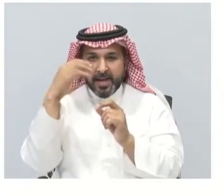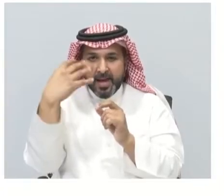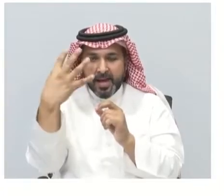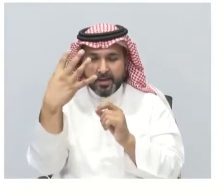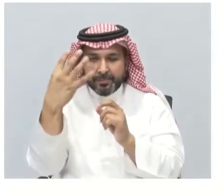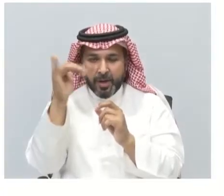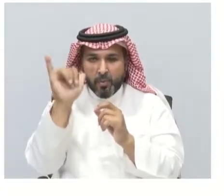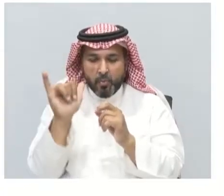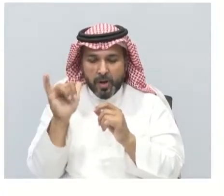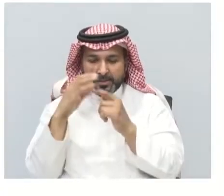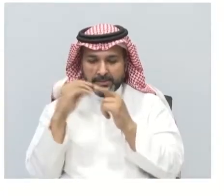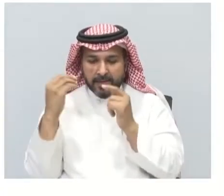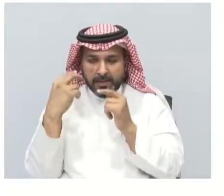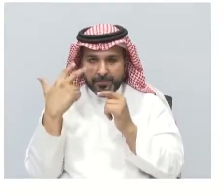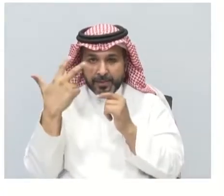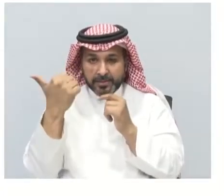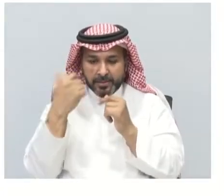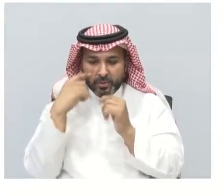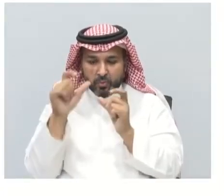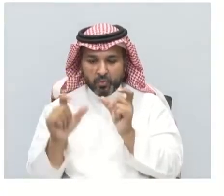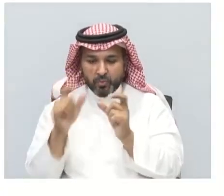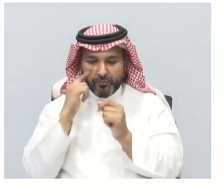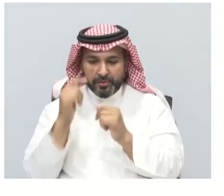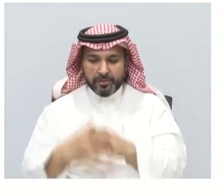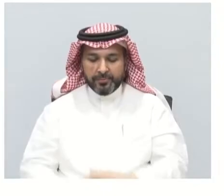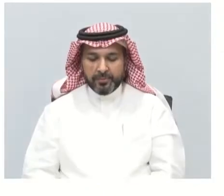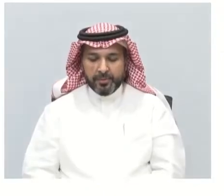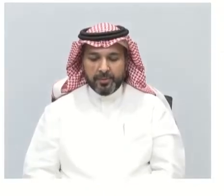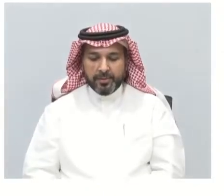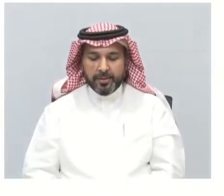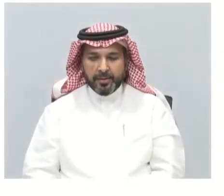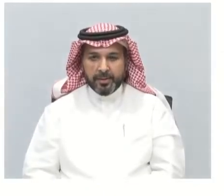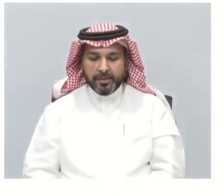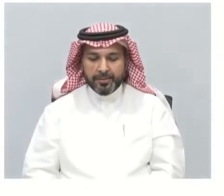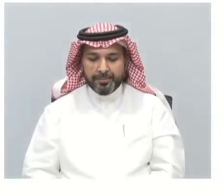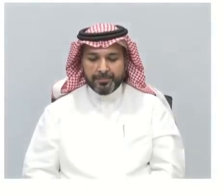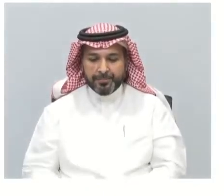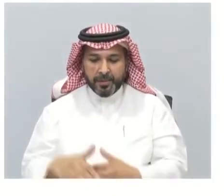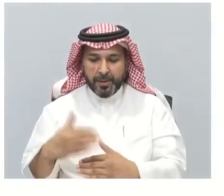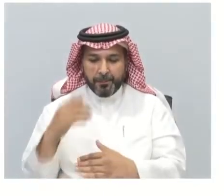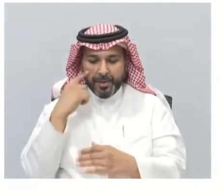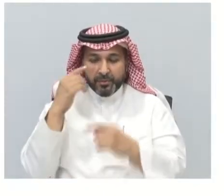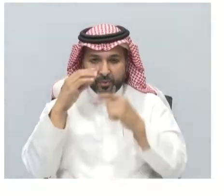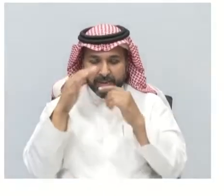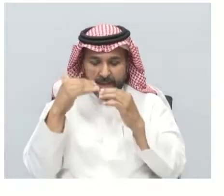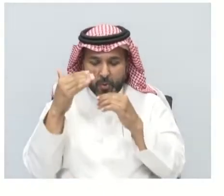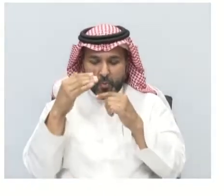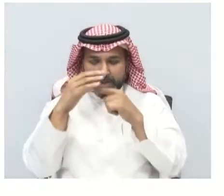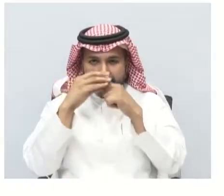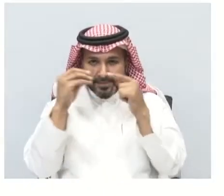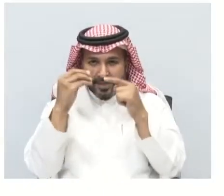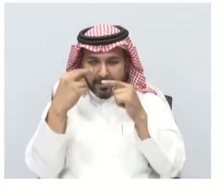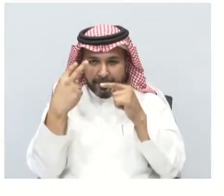انقل او بعد ما اجمع اربعه للطرفين يكون عند كم البي يساوي كم يساوي سالب اين هنا